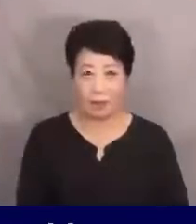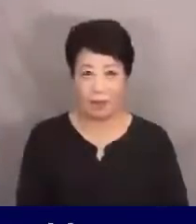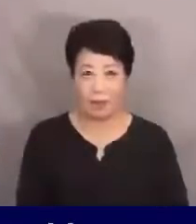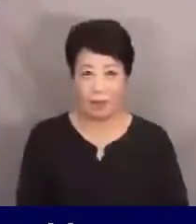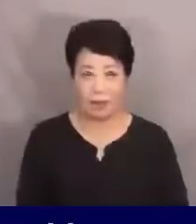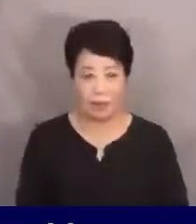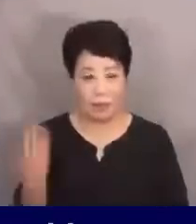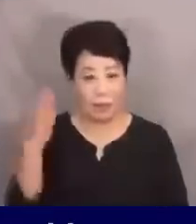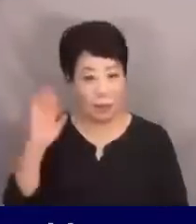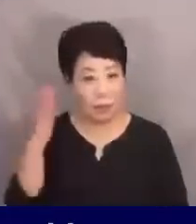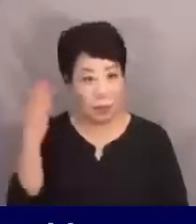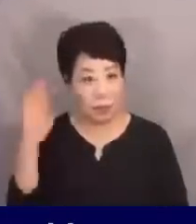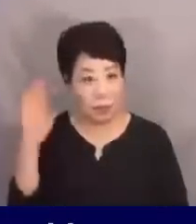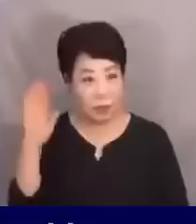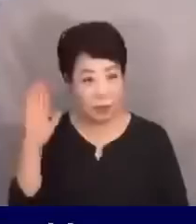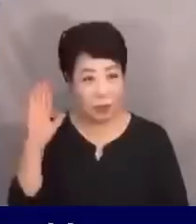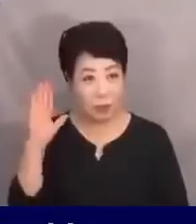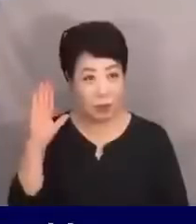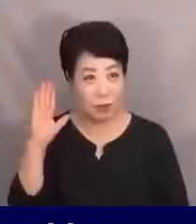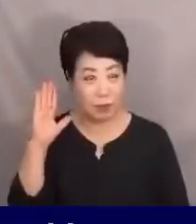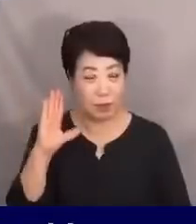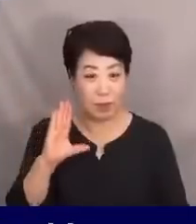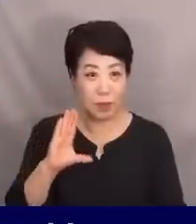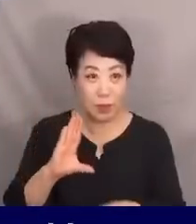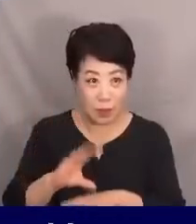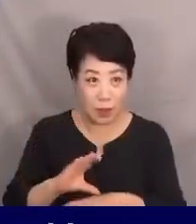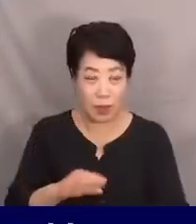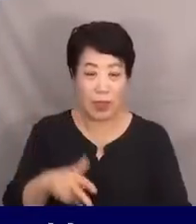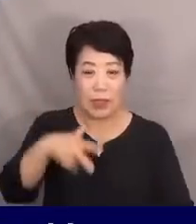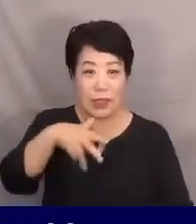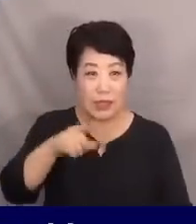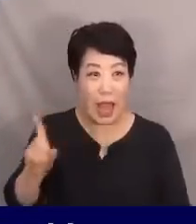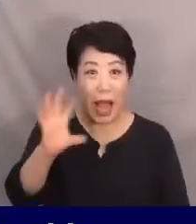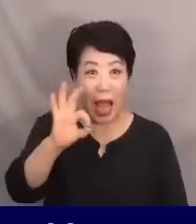요즘 언론에서 얘기하는 자윤 카르텔입니다.